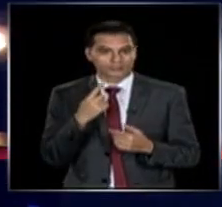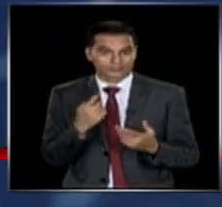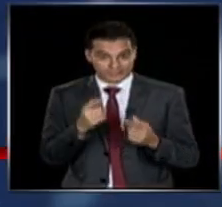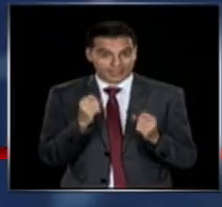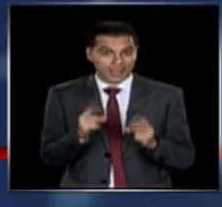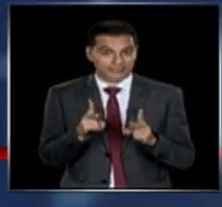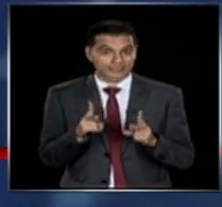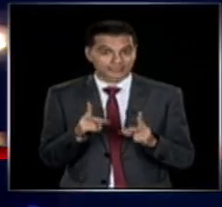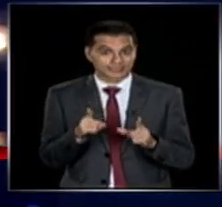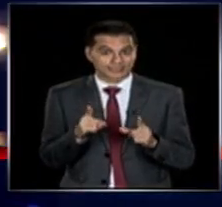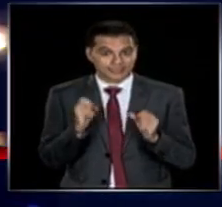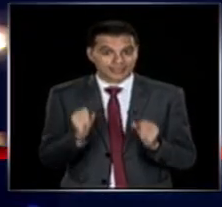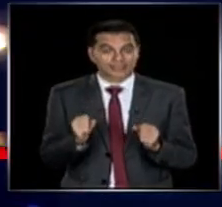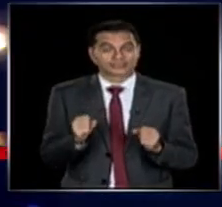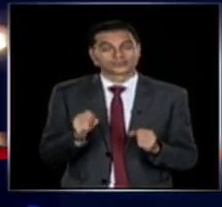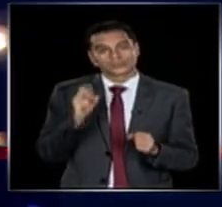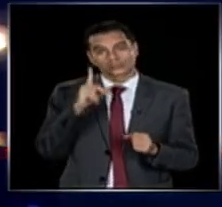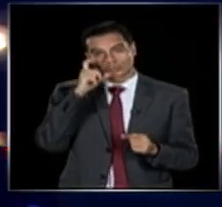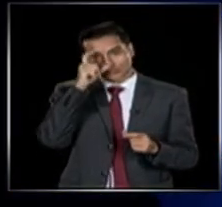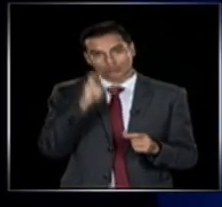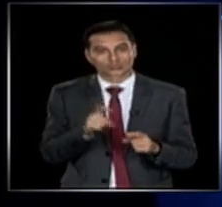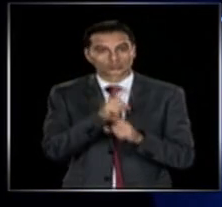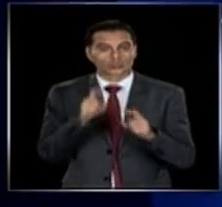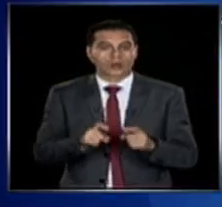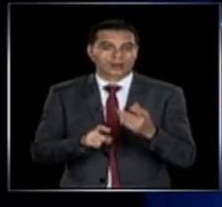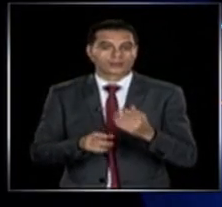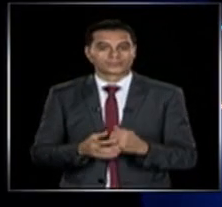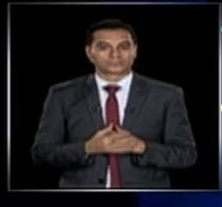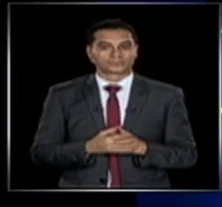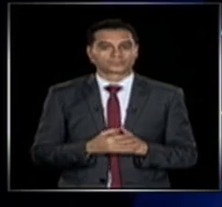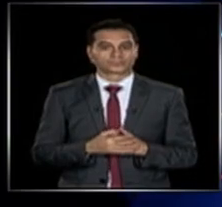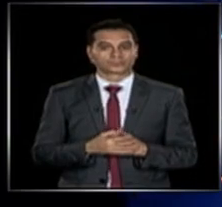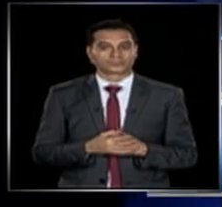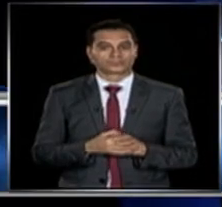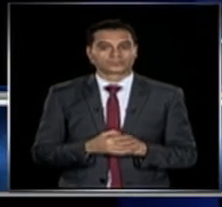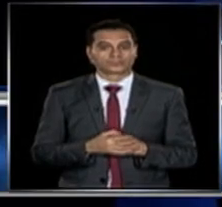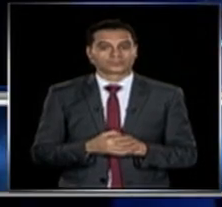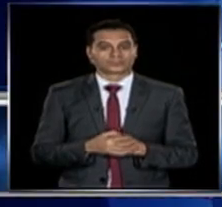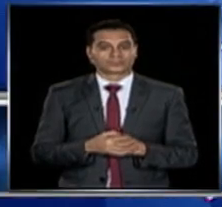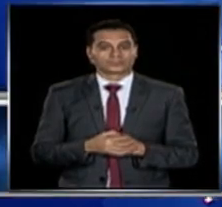جاهز؟ جاهز. صورة وشخصية، والسؤال هو: